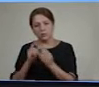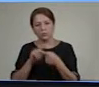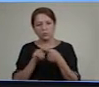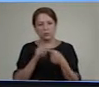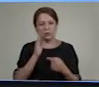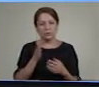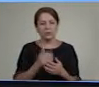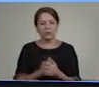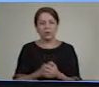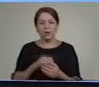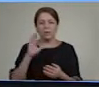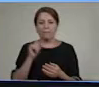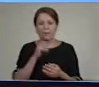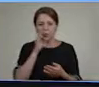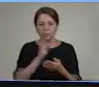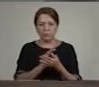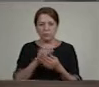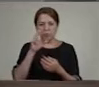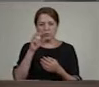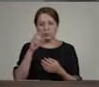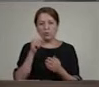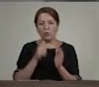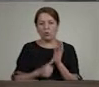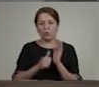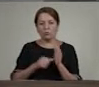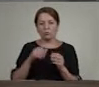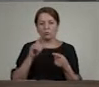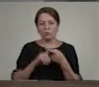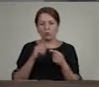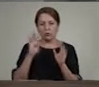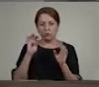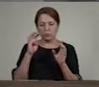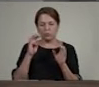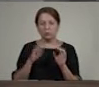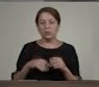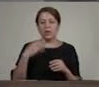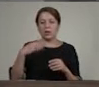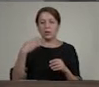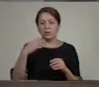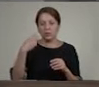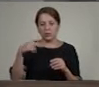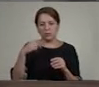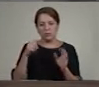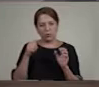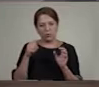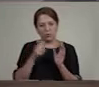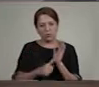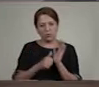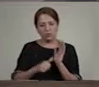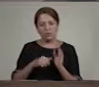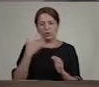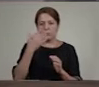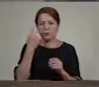olamiz. Va natijada 300 ga 600 ni qo'shsak 900, 40 ga 20 ni qo'shsak 60, 5 ga 1 ni